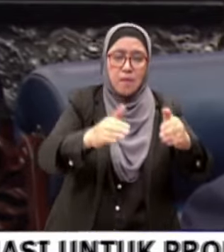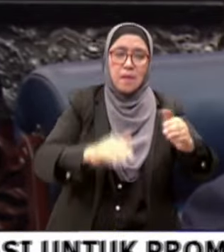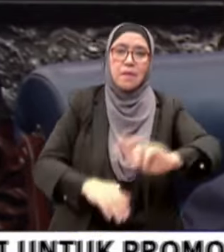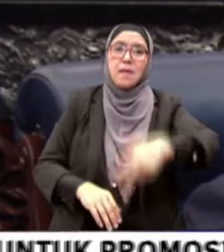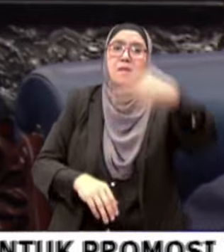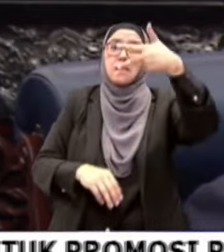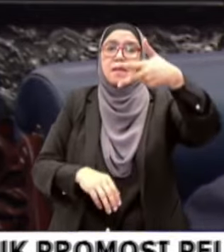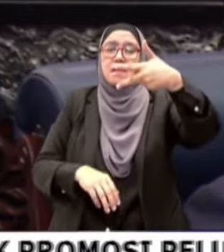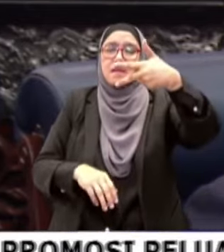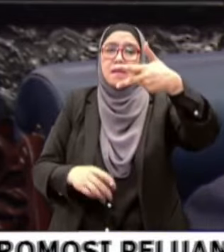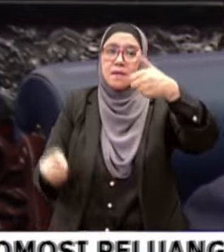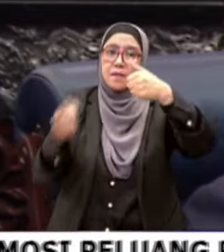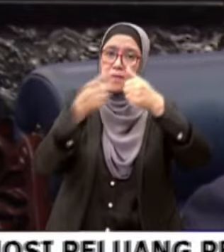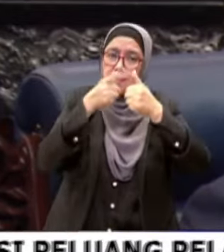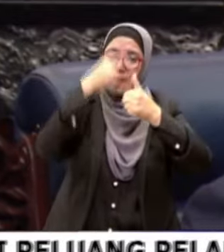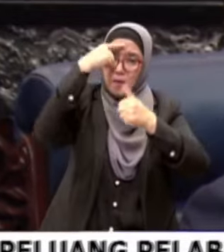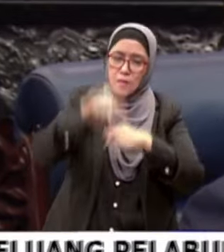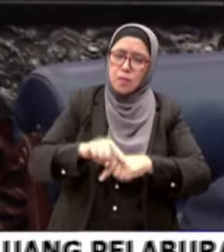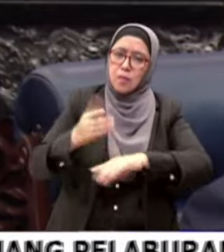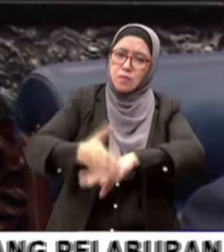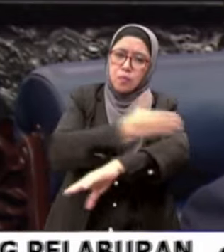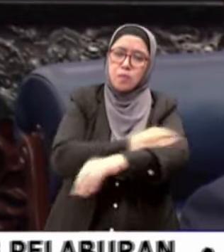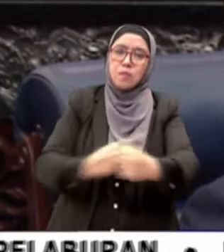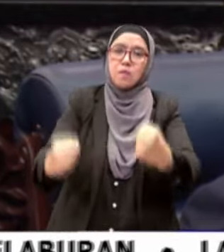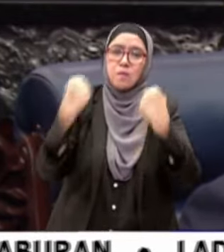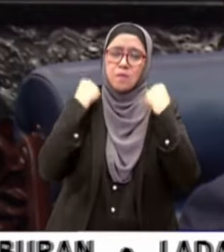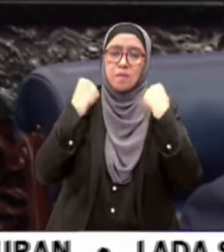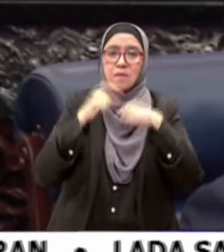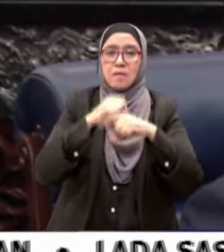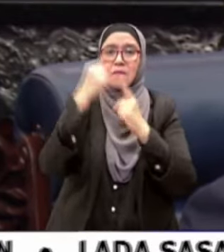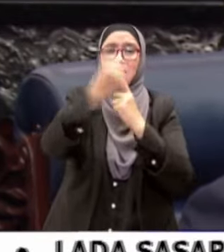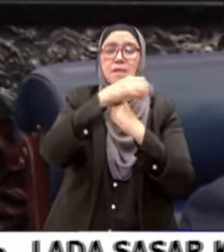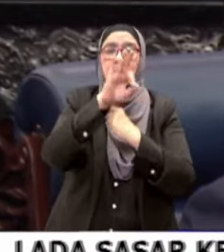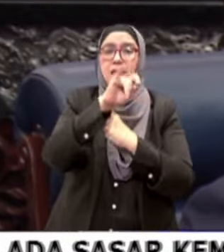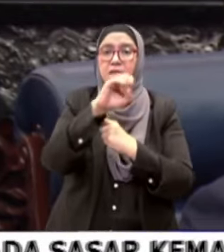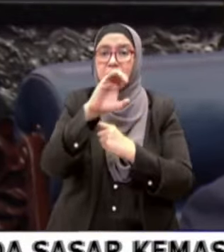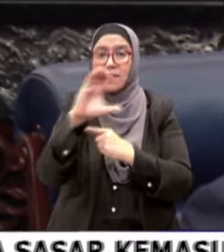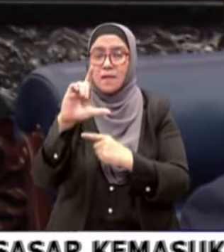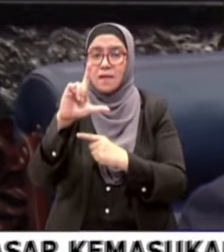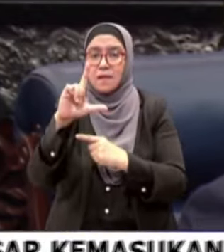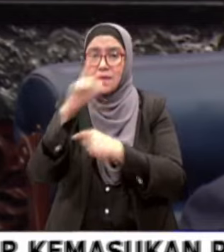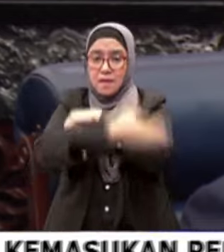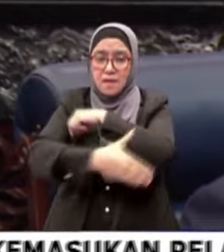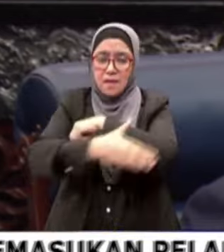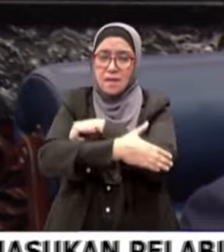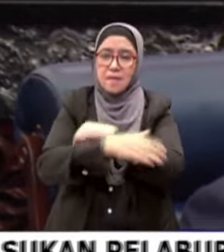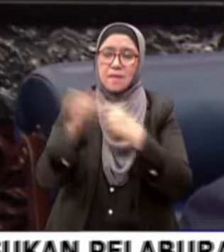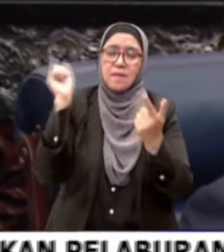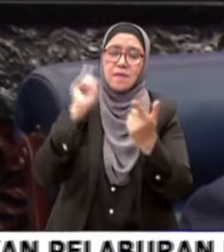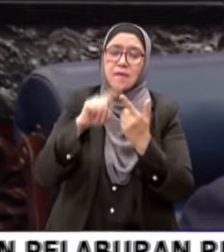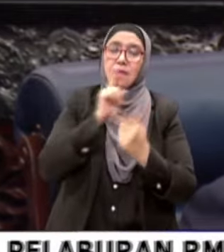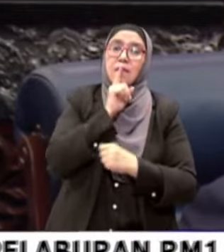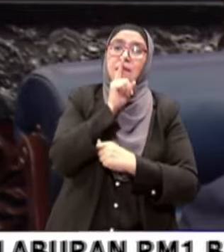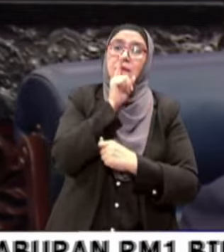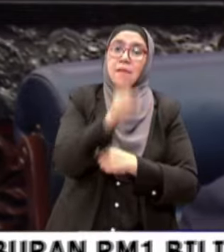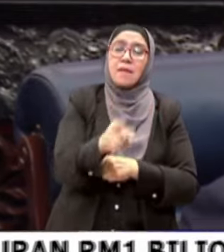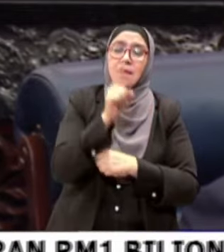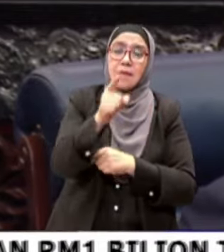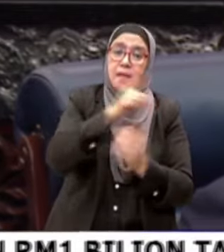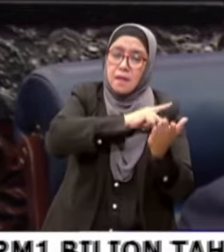pertama untuk mengukuhkan kedudukan fiskal negara yaitu supaya kita memastikan